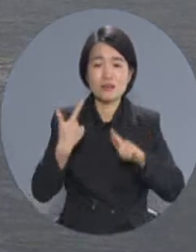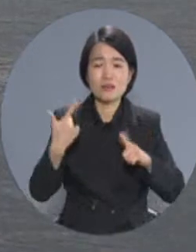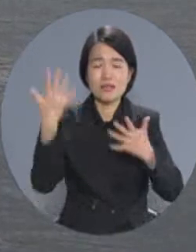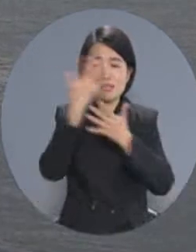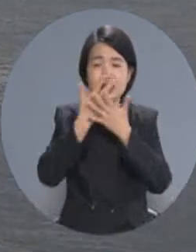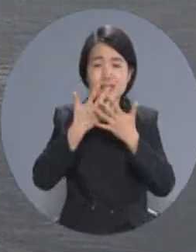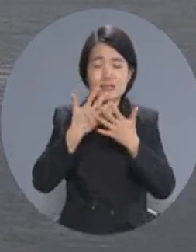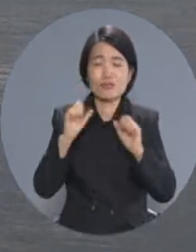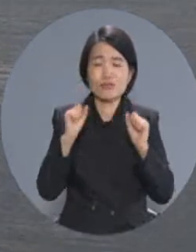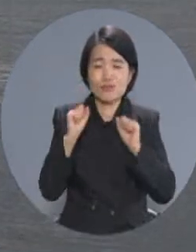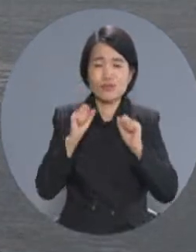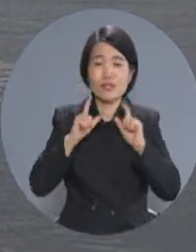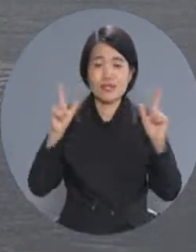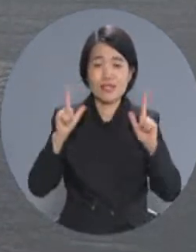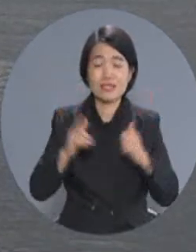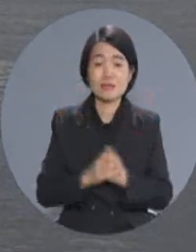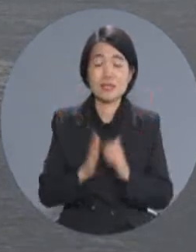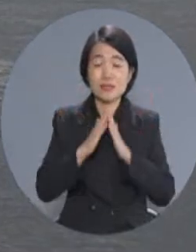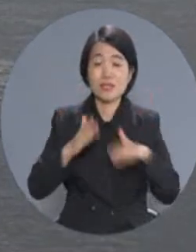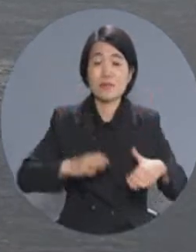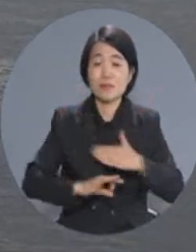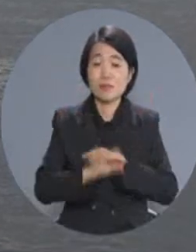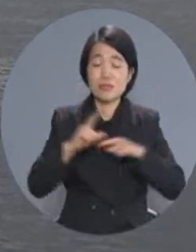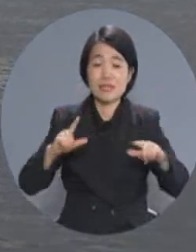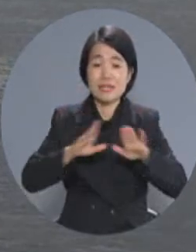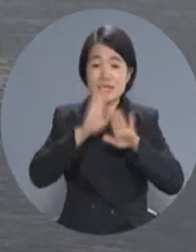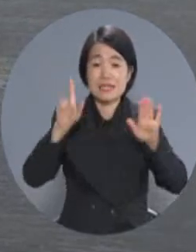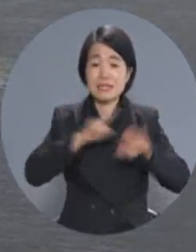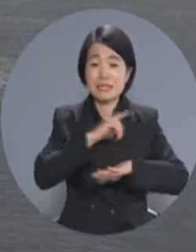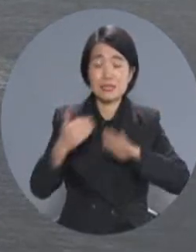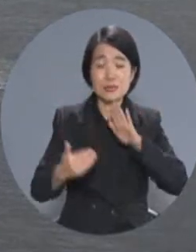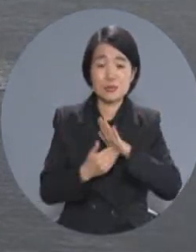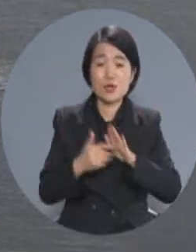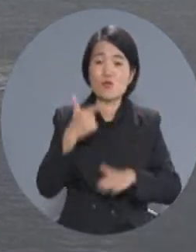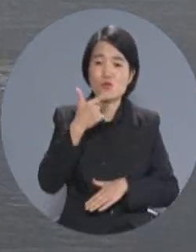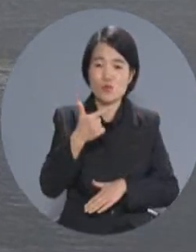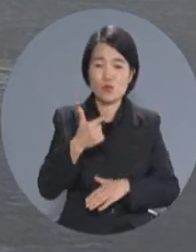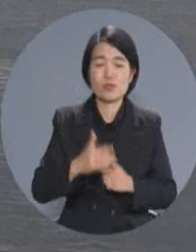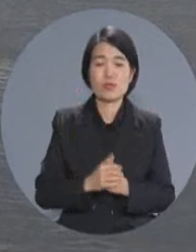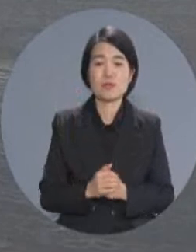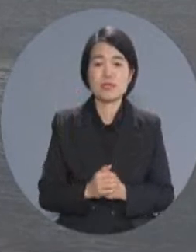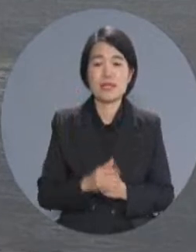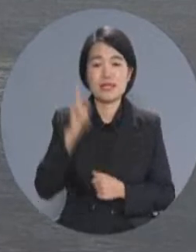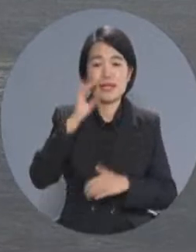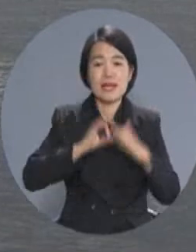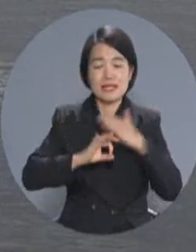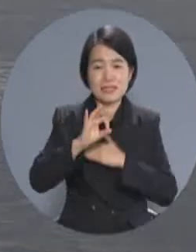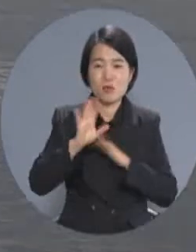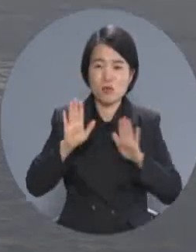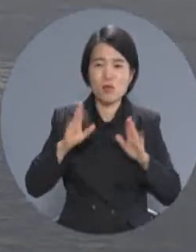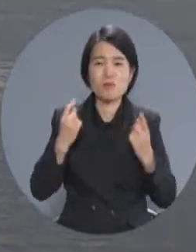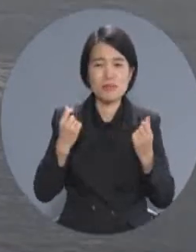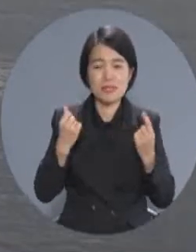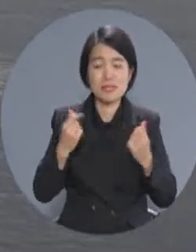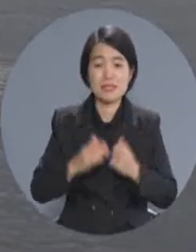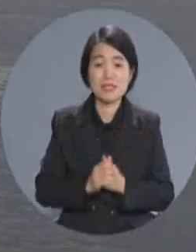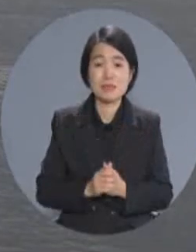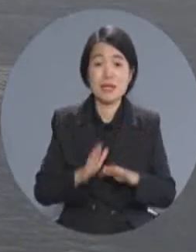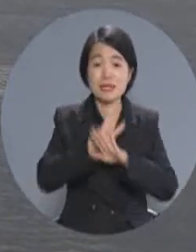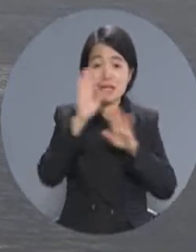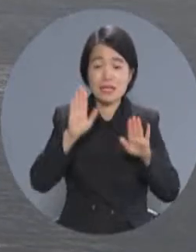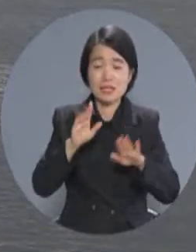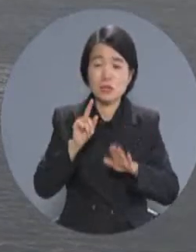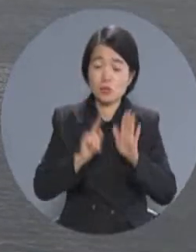종일 흐림 가운데 많이 추웠습니다 전남동부지역에 낮 최고 기온도 6도에 그쳤는데요 내일 아침 기온은 오늘과 비슷하겠지만